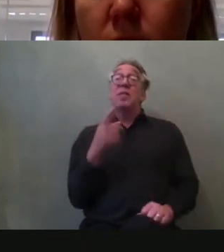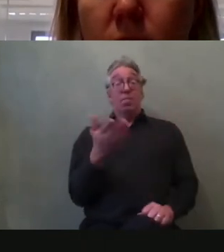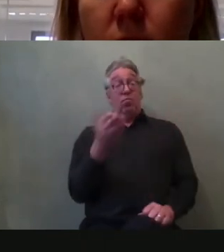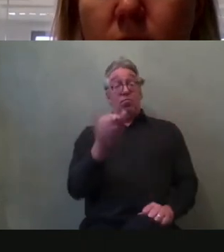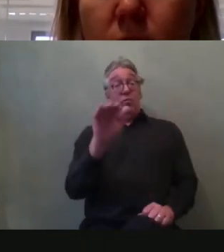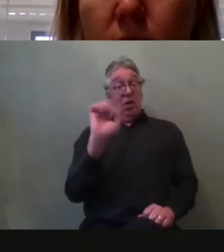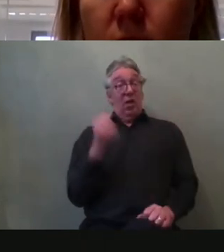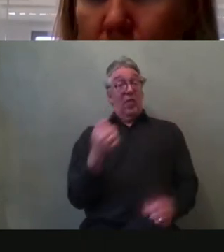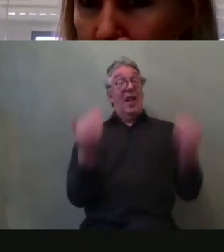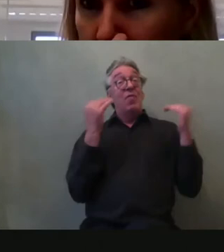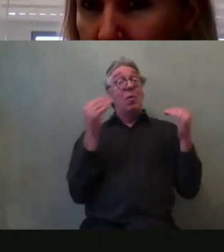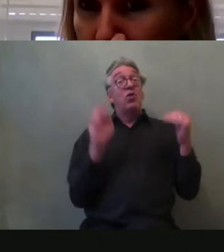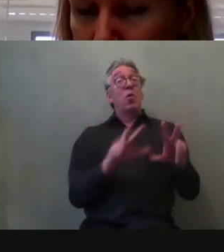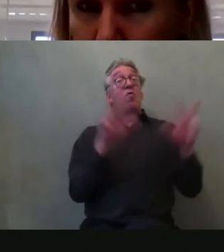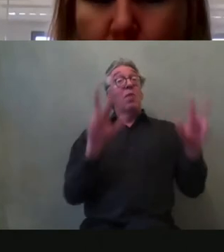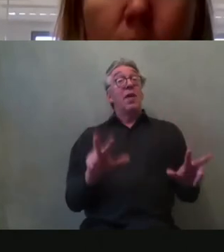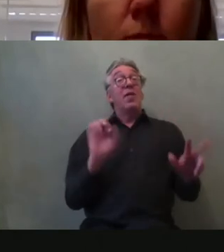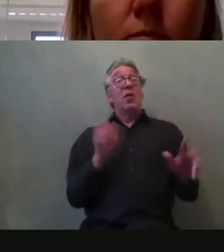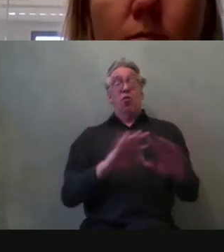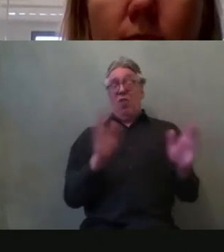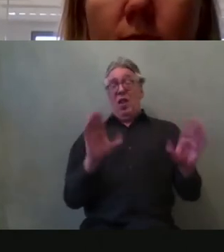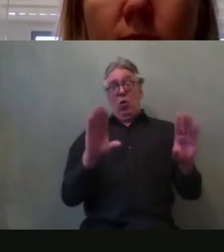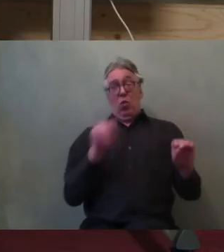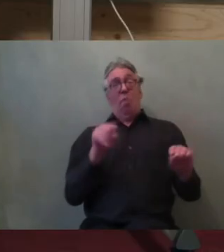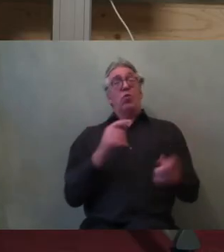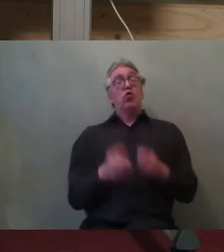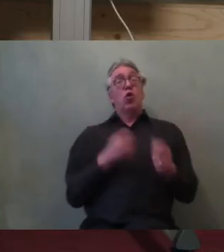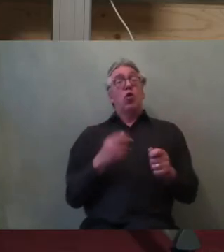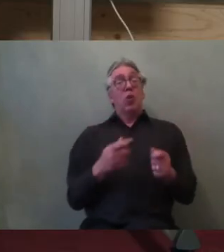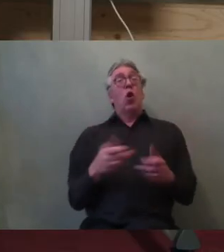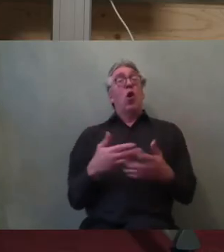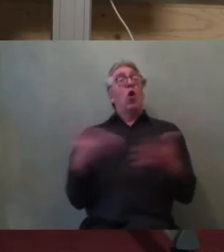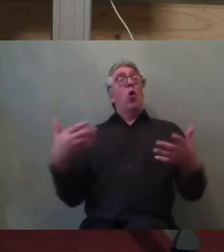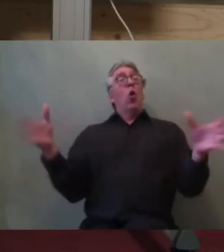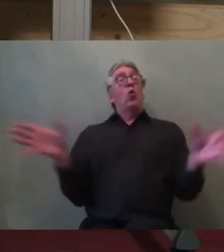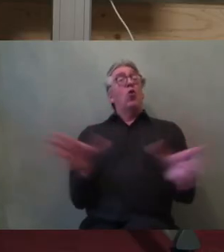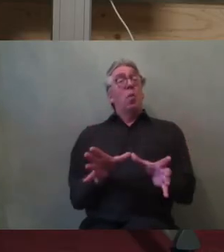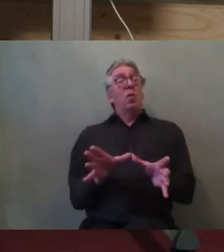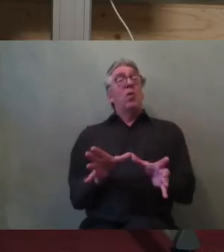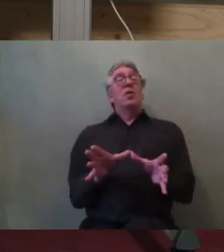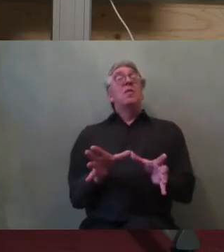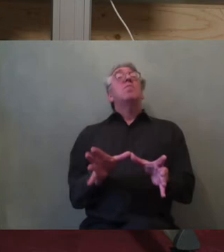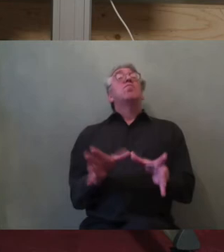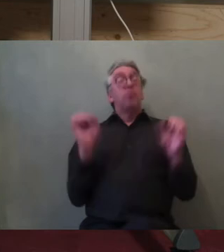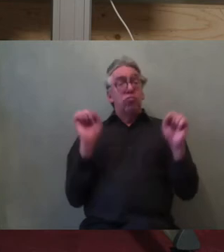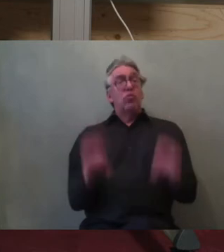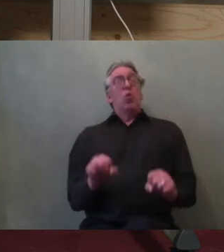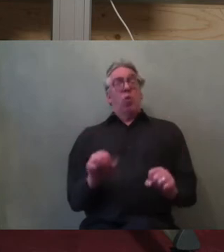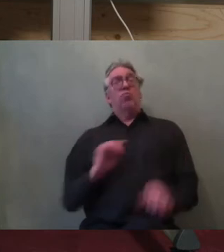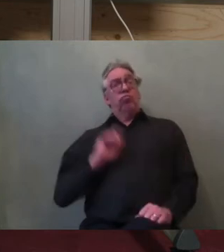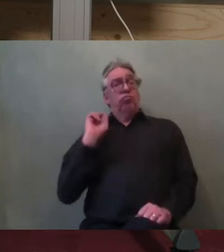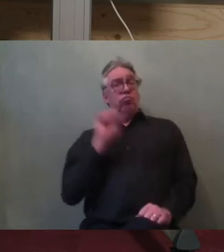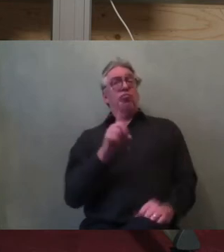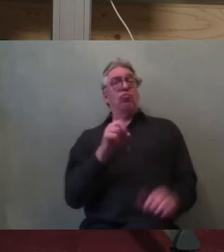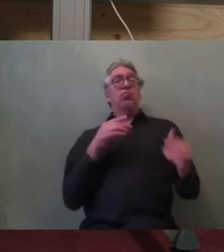op de website veel doen om ervoor te zorgen dat de grote groep besluit een bezoek te brengen. Dat doe je vooral door inzichtelijk te maken wat